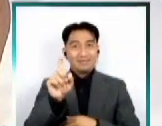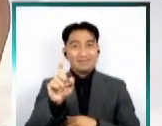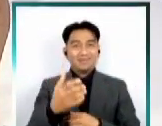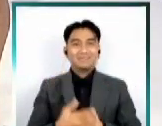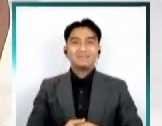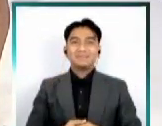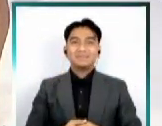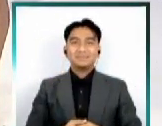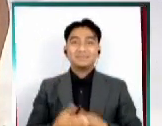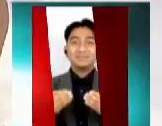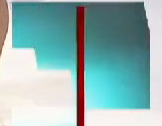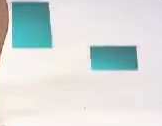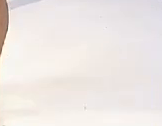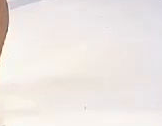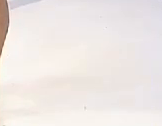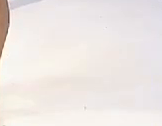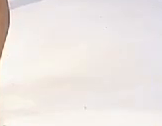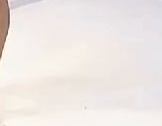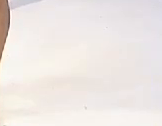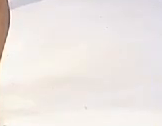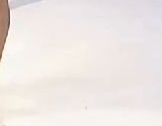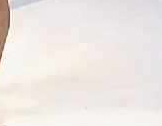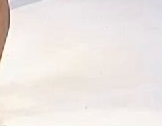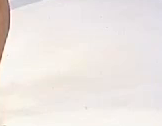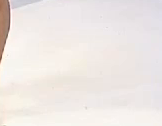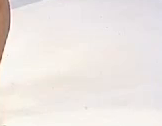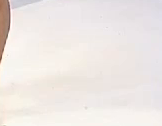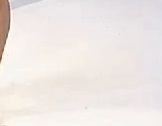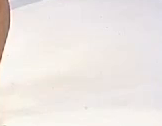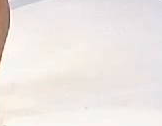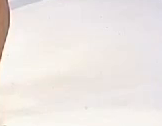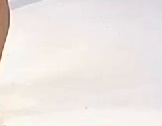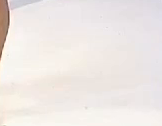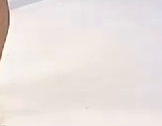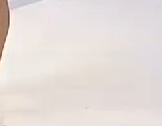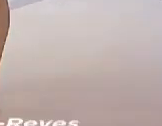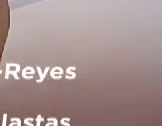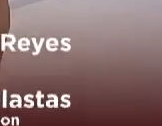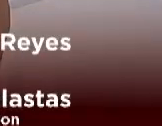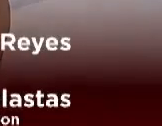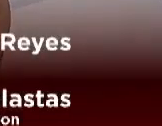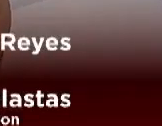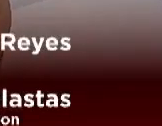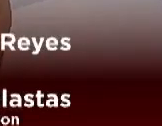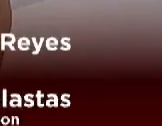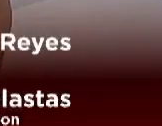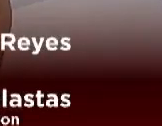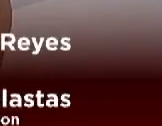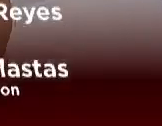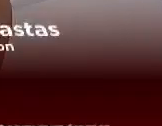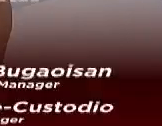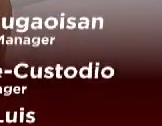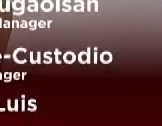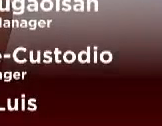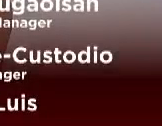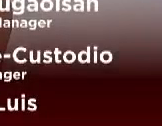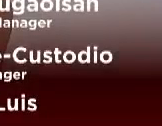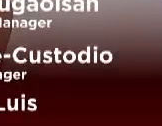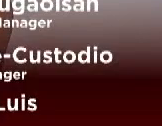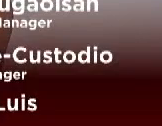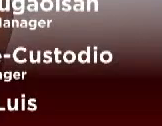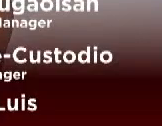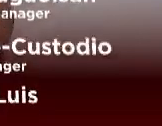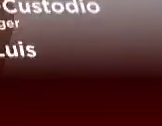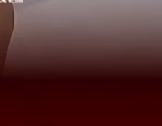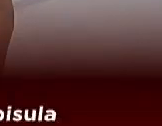Tuloy-tuloy lang ang mga balitang dapat niyong malaman. Susunod na ang saksi. Ako si Ato Marauli. At ako si Maki Pulido. Para sa Pilipino, ito ang State of the